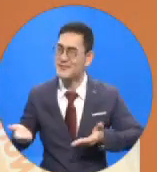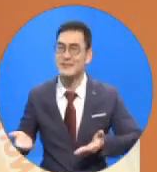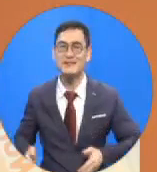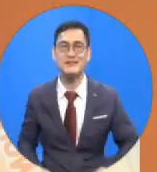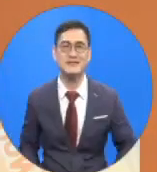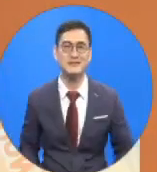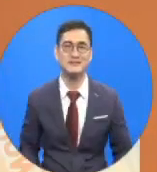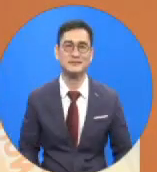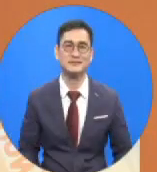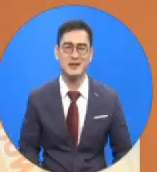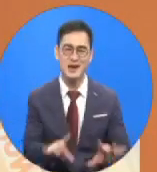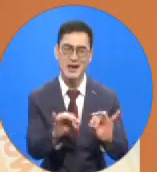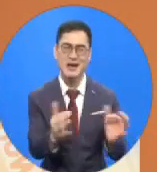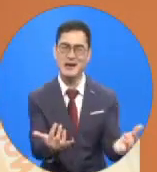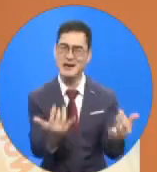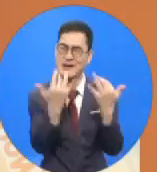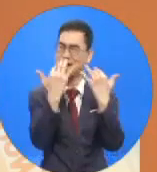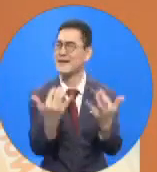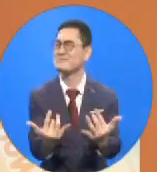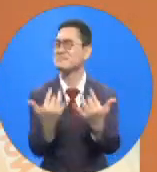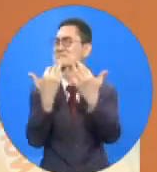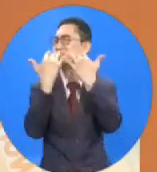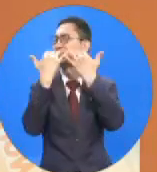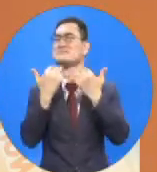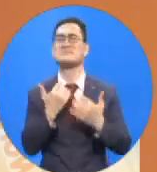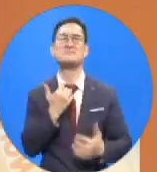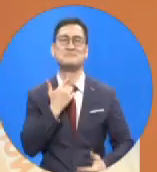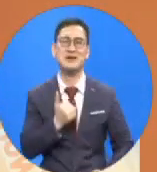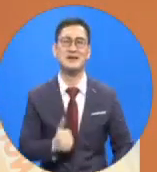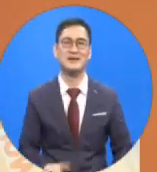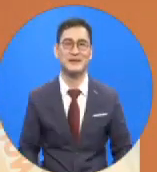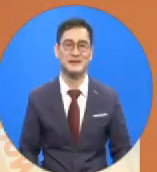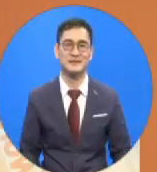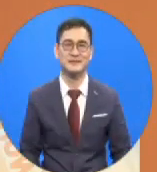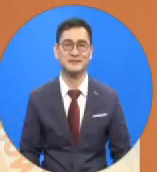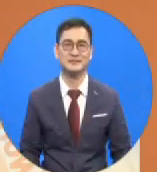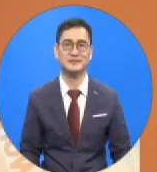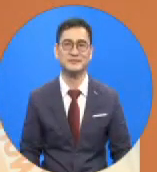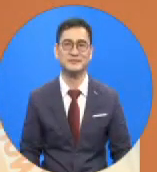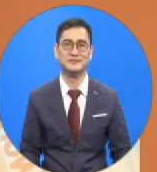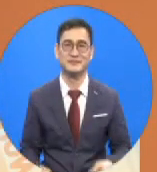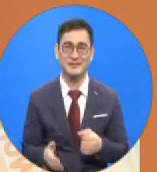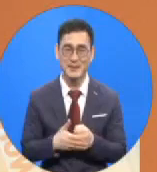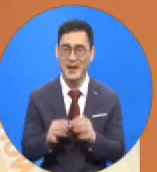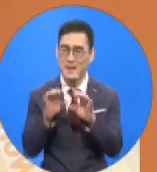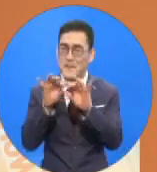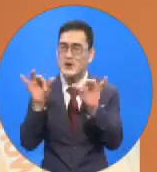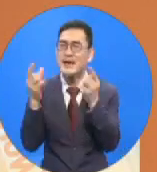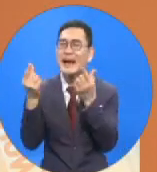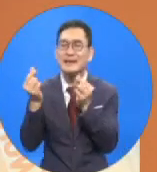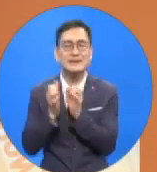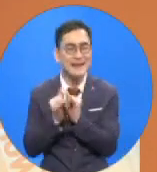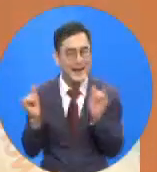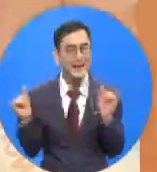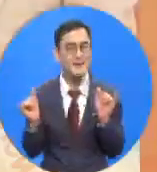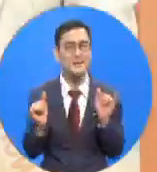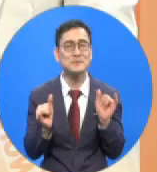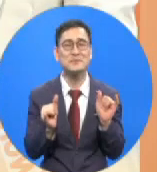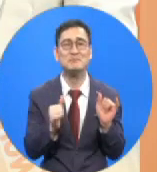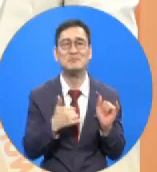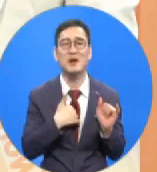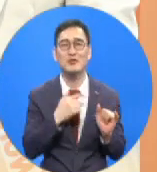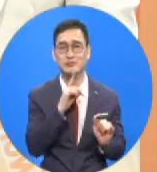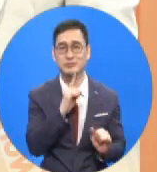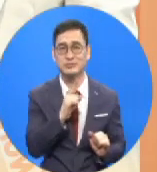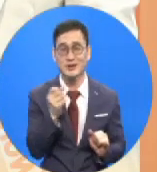그래서 멜리 라지 먼지 같은 큰 흐리고 그 새가 어렵게 이를 일했기 때문에 진이라는 그런 꼴을 수 없고 그